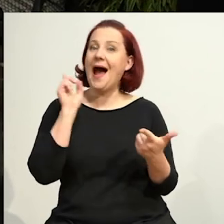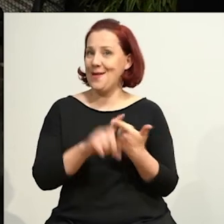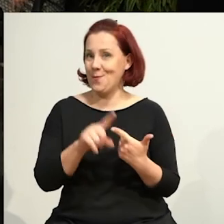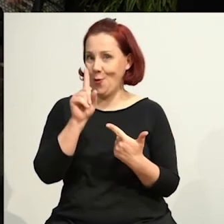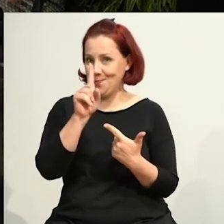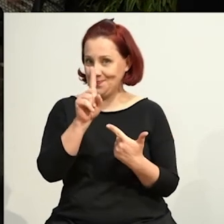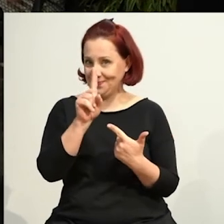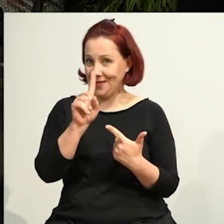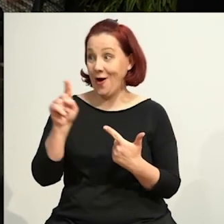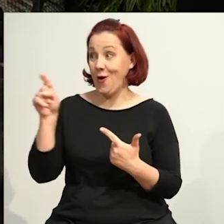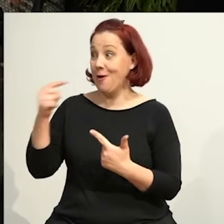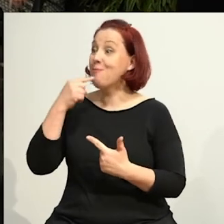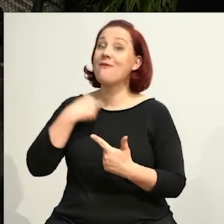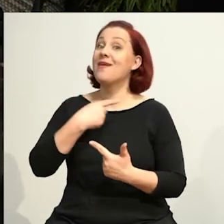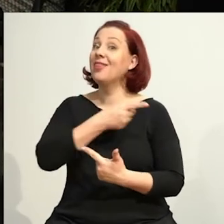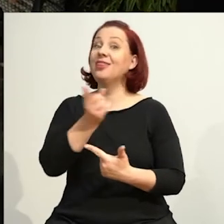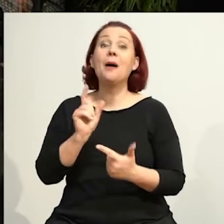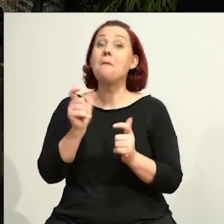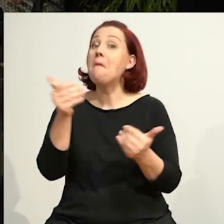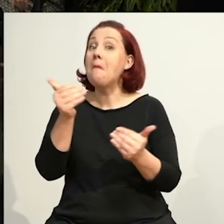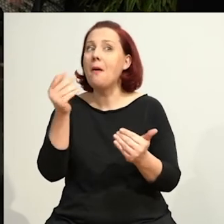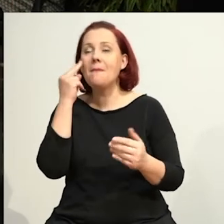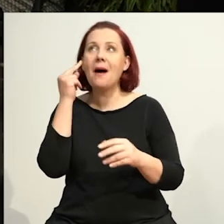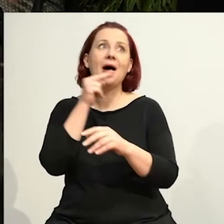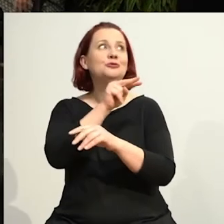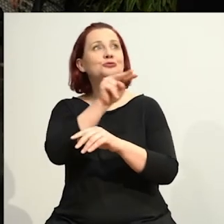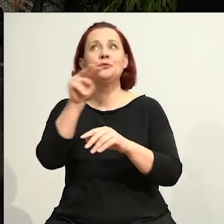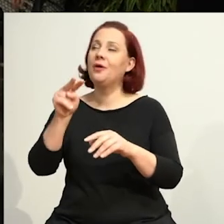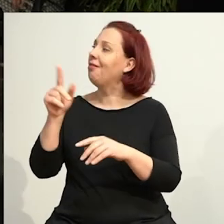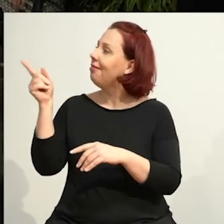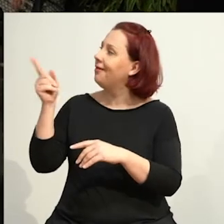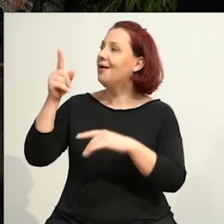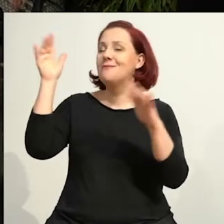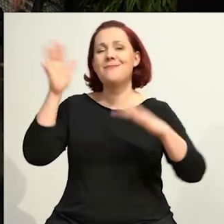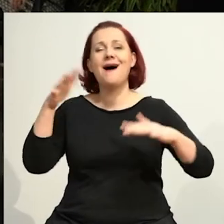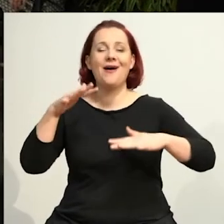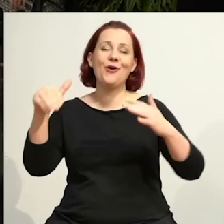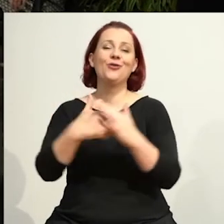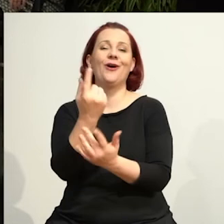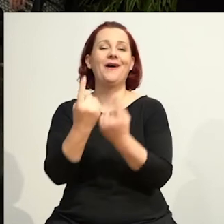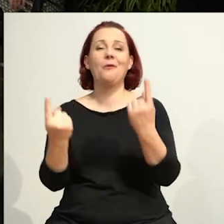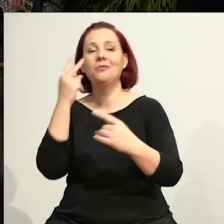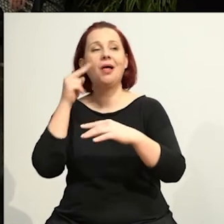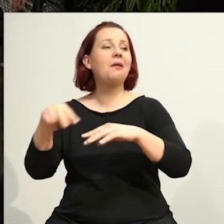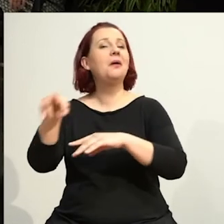Albo co Norwid powiedziałby nam dzisiaj, patrząc wokół tutaj na ten deszczowy, nowochódzki pejzaż?